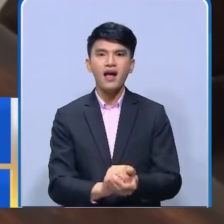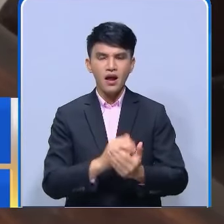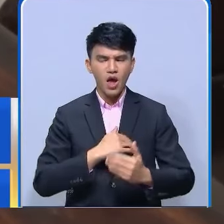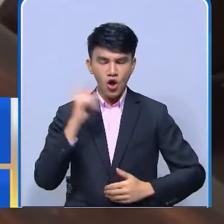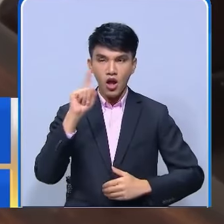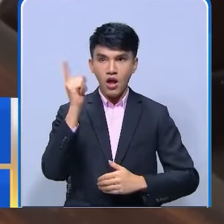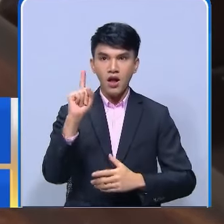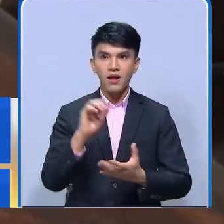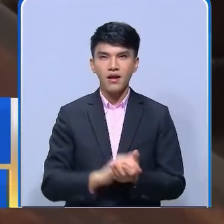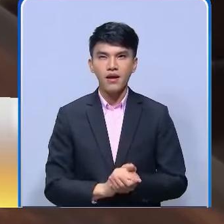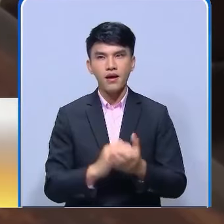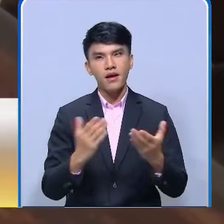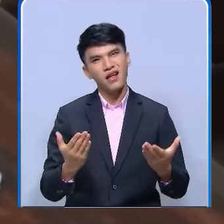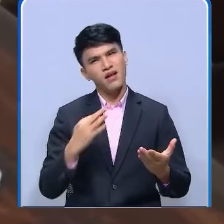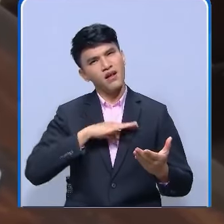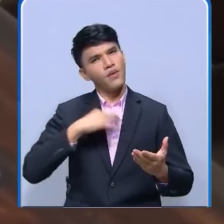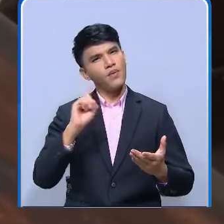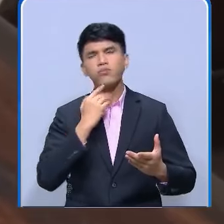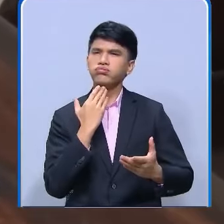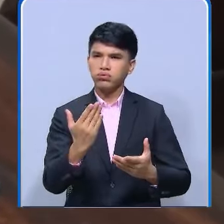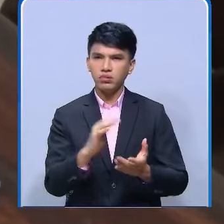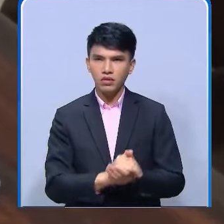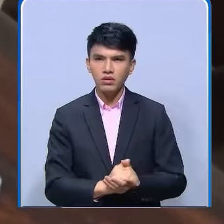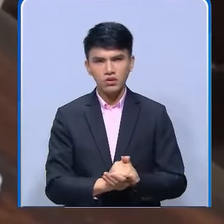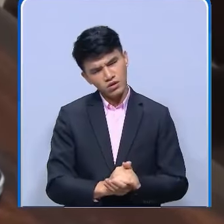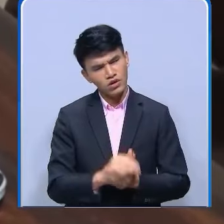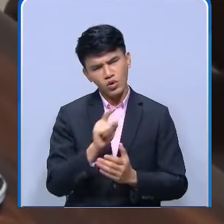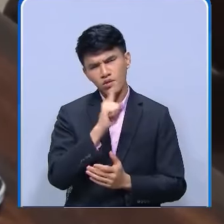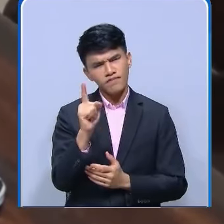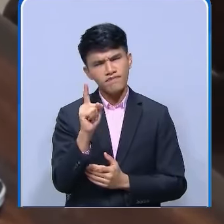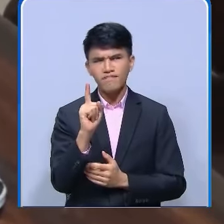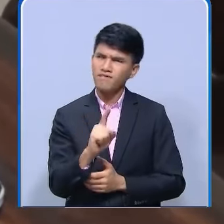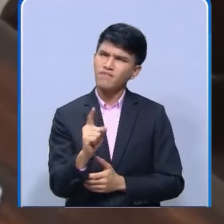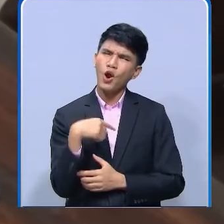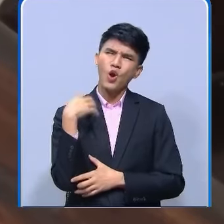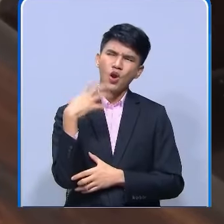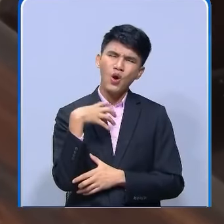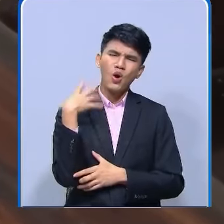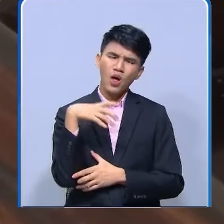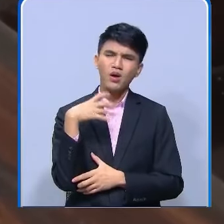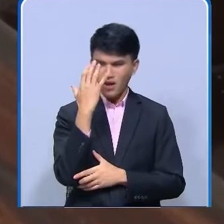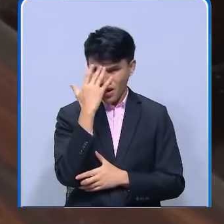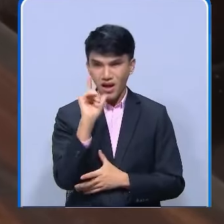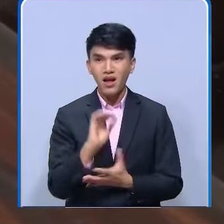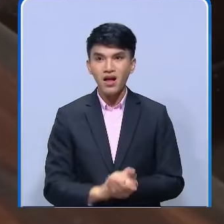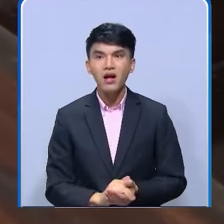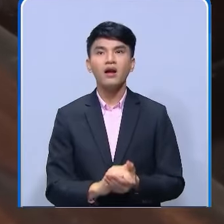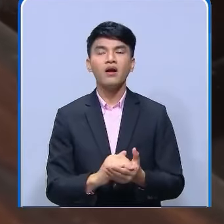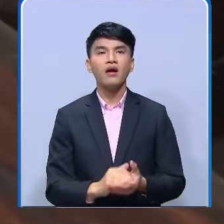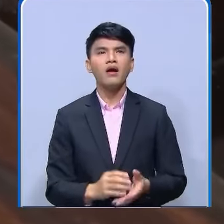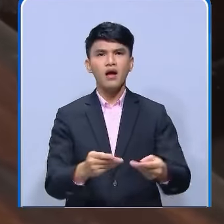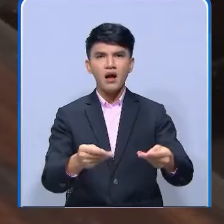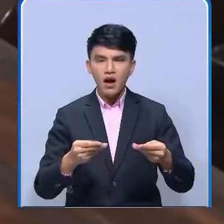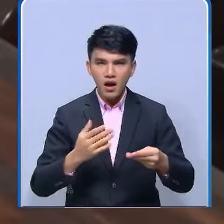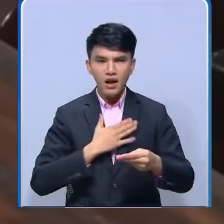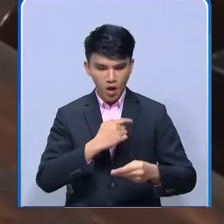าดนี้ก็เรียกว่าเอะใจตลอดนะเอะใจตลอดว่าเขาสิตัว เอ้าเอาเจ้าขึ้นให้เข้าไปบ่นี ่ก็สิให้นี่ว่าสิให้เฮา